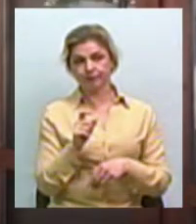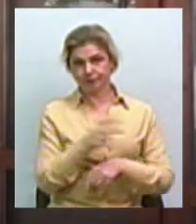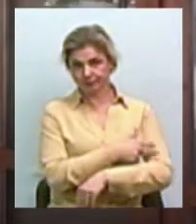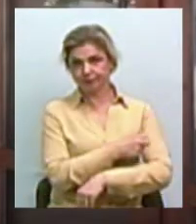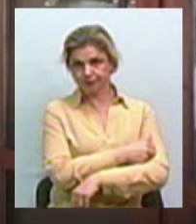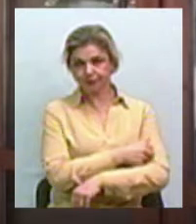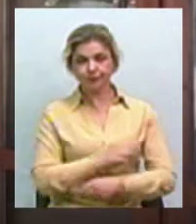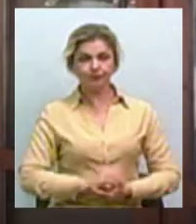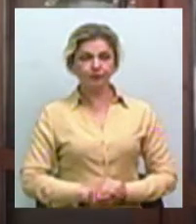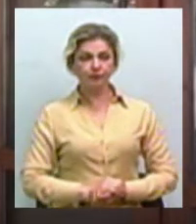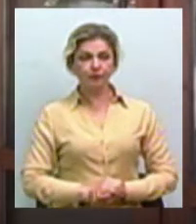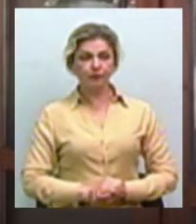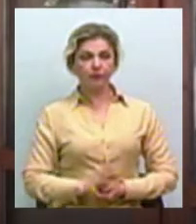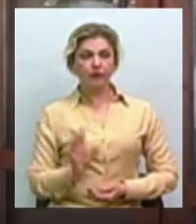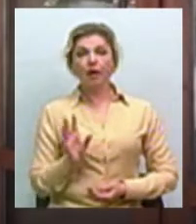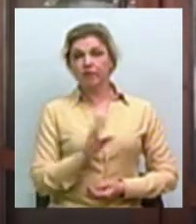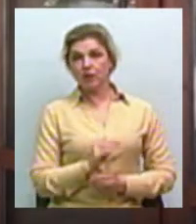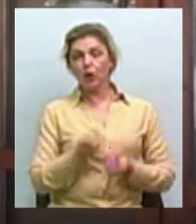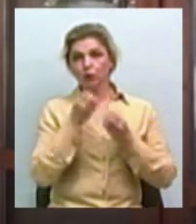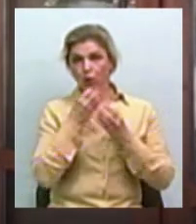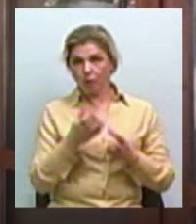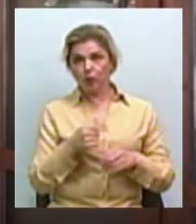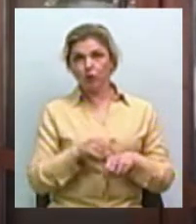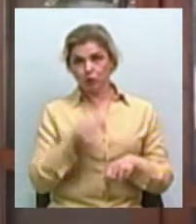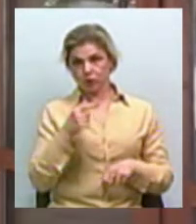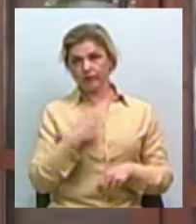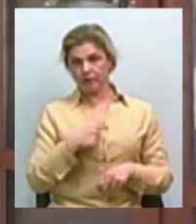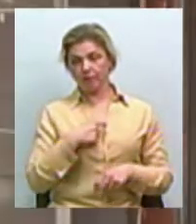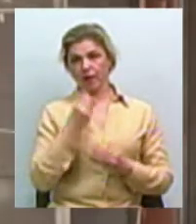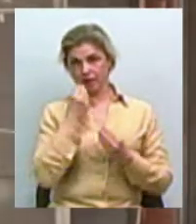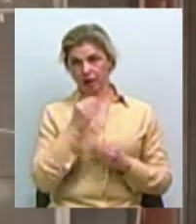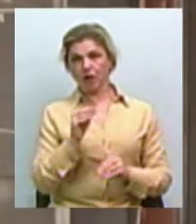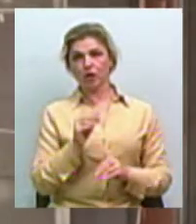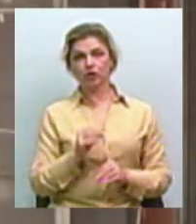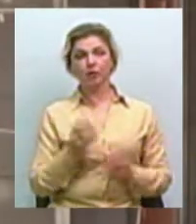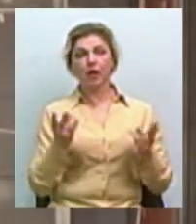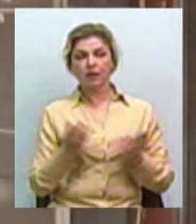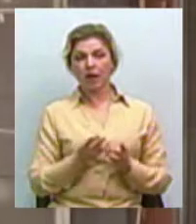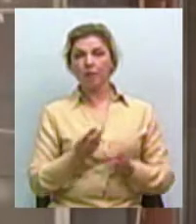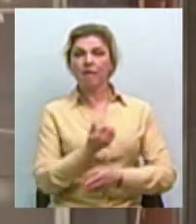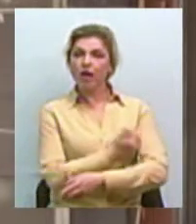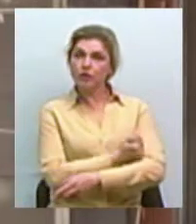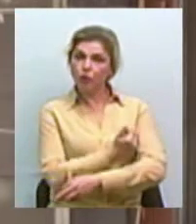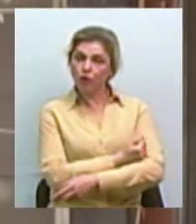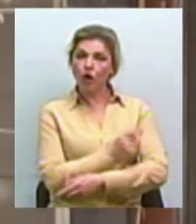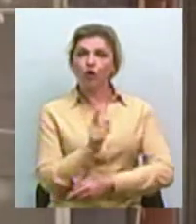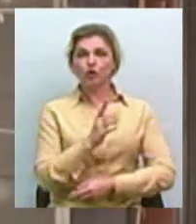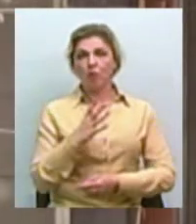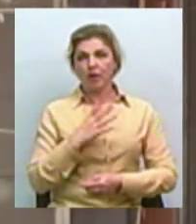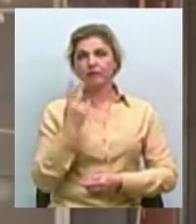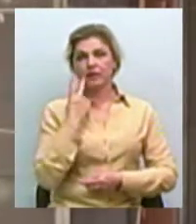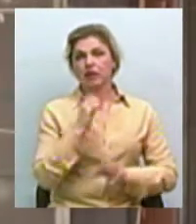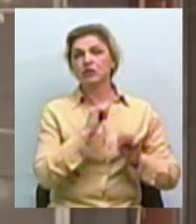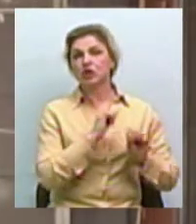добре. Чувствую себе найкращим образом, так сказати. Треба вакцинуватися, щоб бути завжди захищеним